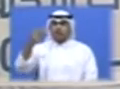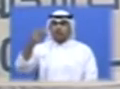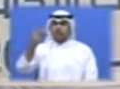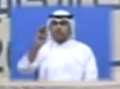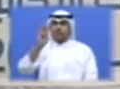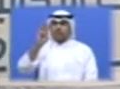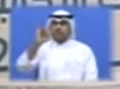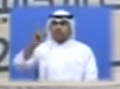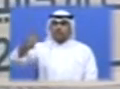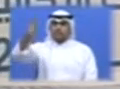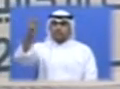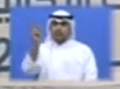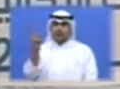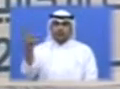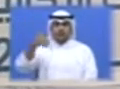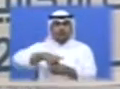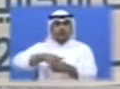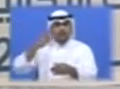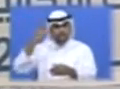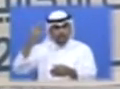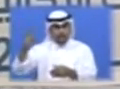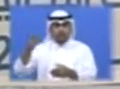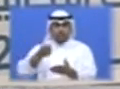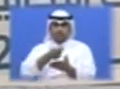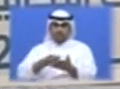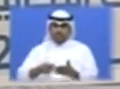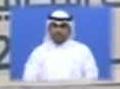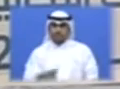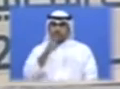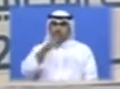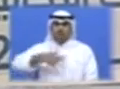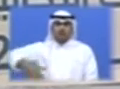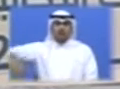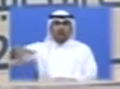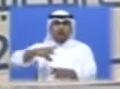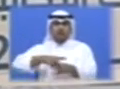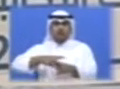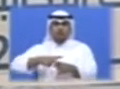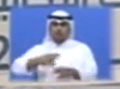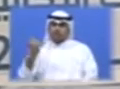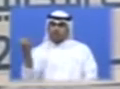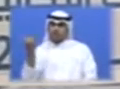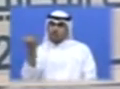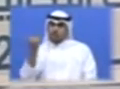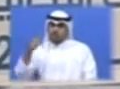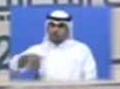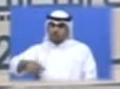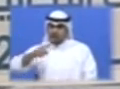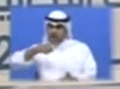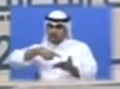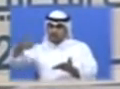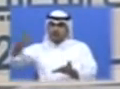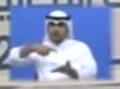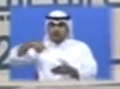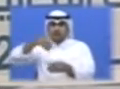مرشح الدائرة الثالثة. أتمنى لكل مواطن كويتي يتجه للتصويت انتخابات